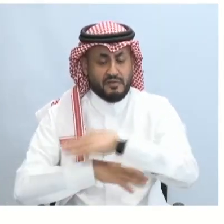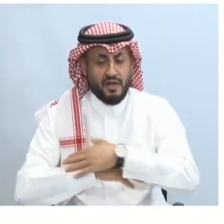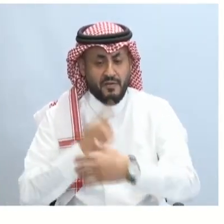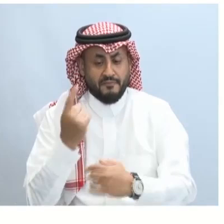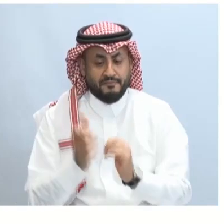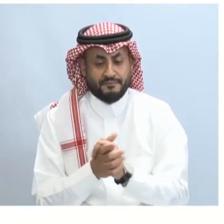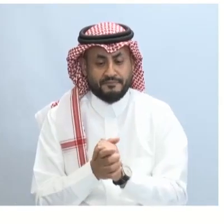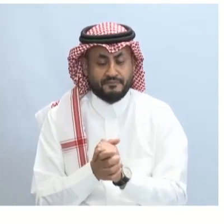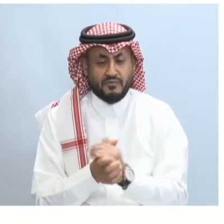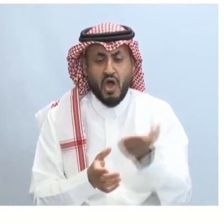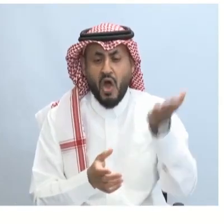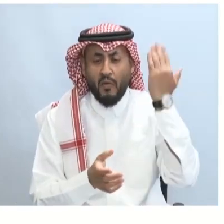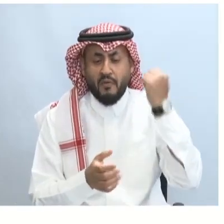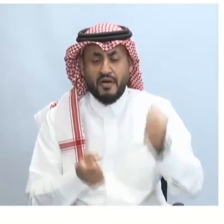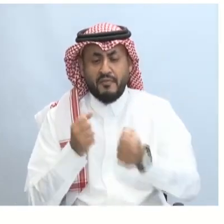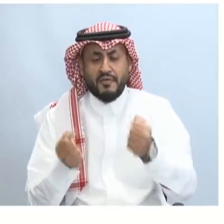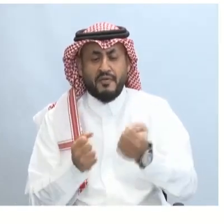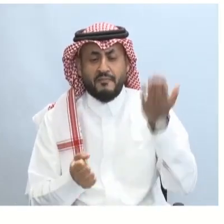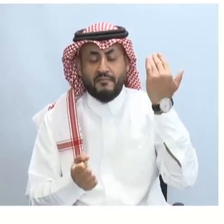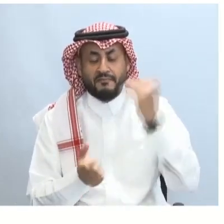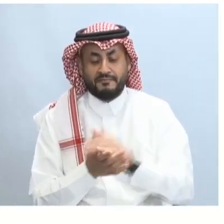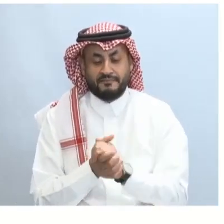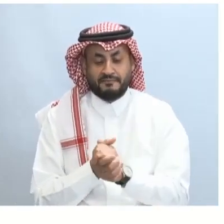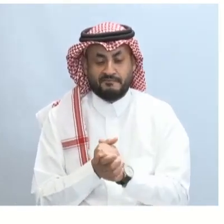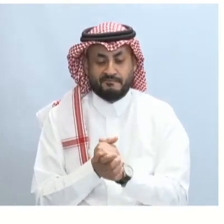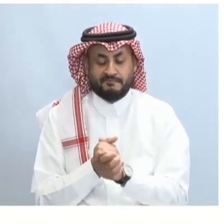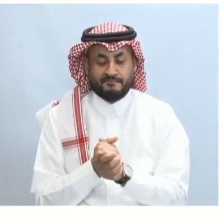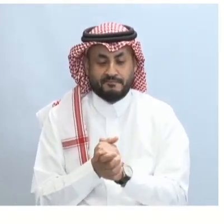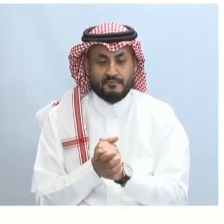واحد في الدرس الماضي قمنا بما ياتي